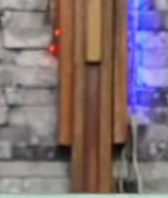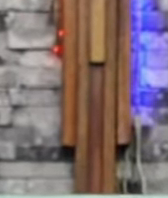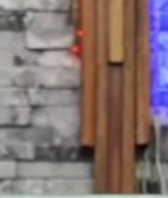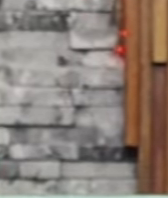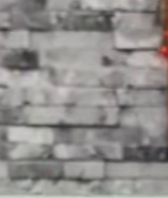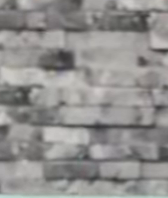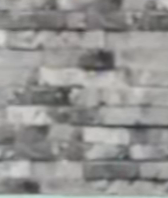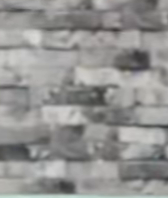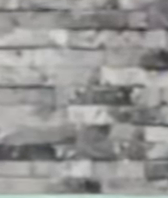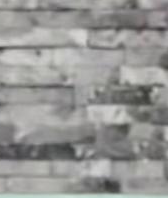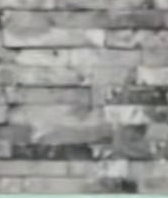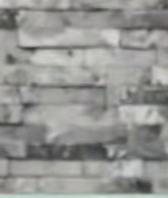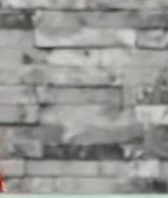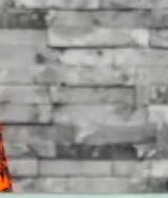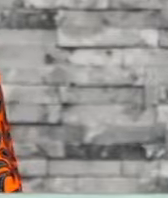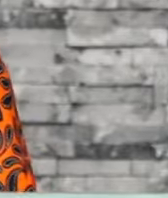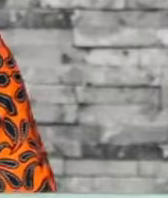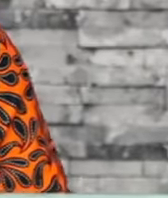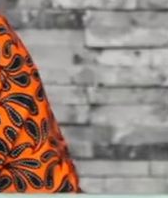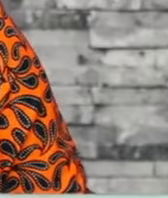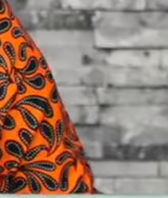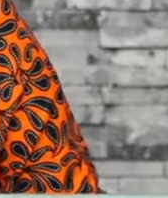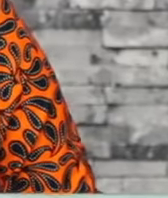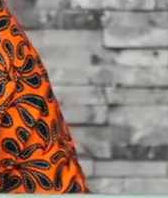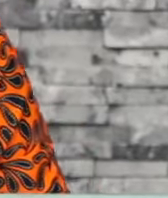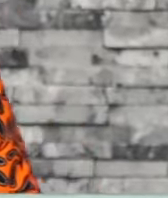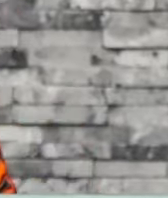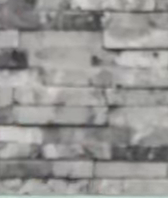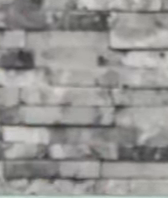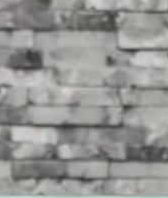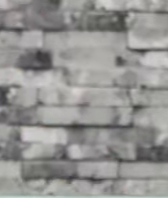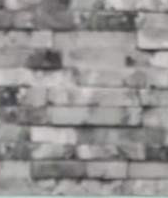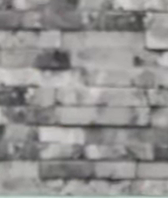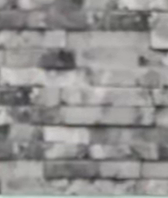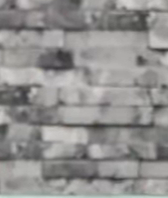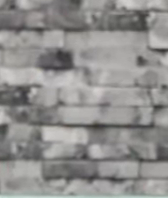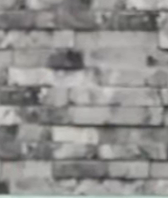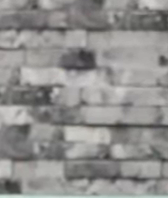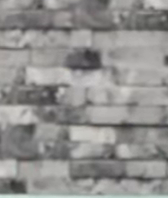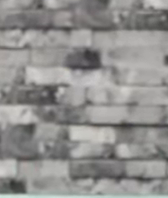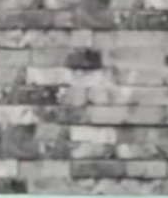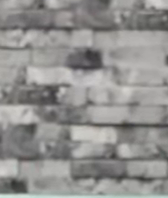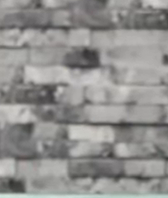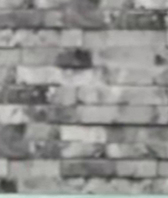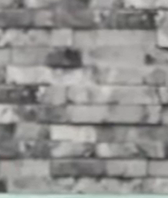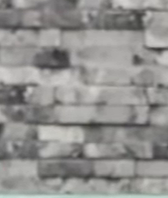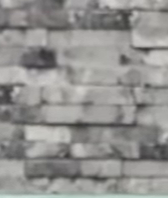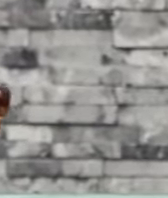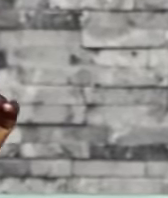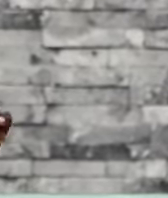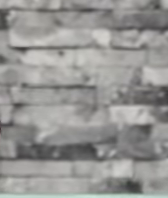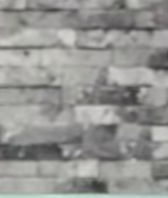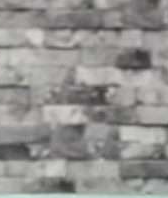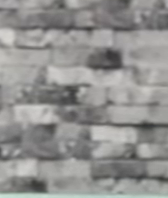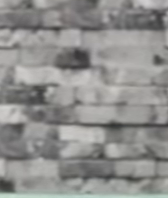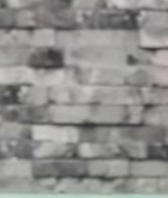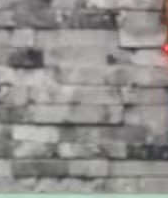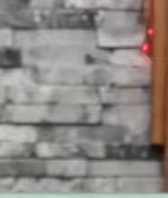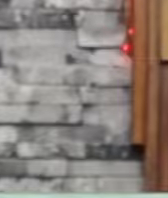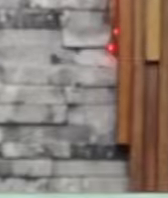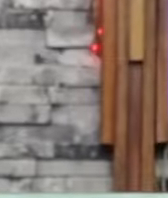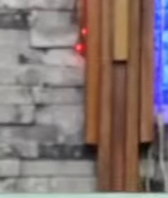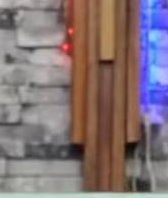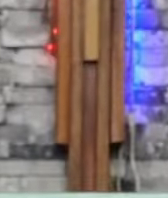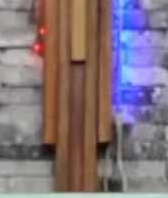Horatio Spafford was a businessman. Yeye alikuwa ni mwanabiashara. He was a real estate businessman. Alikuwa ni mwanabiashara katika